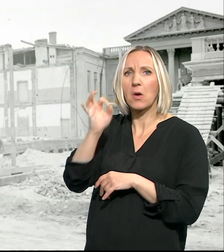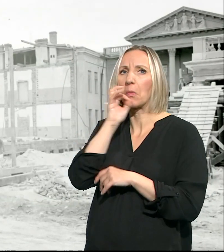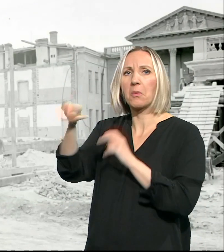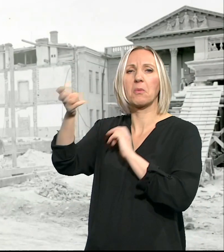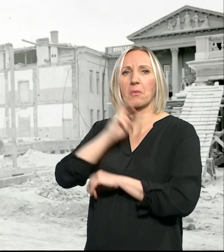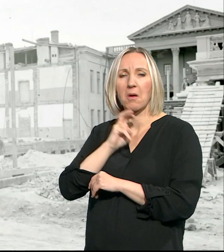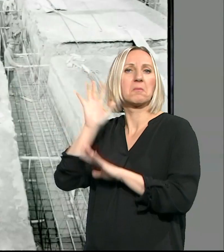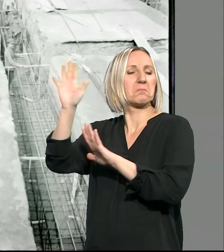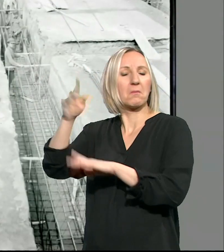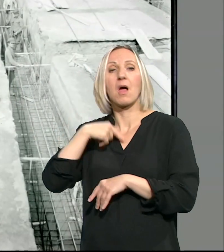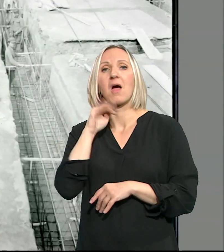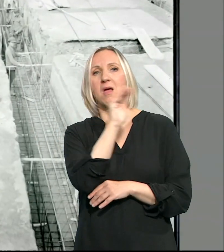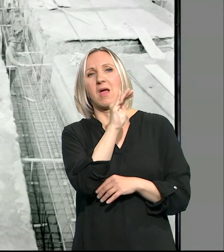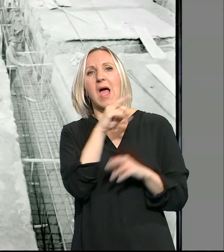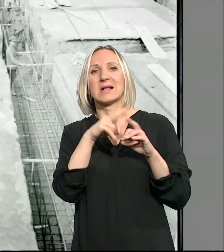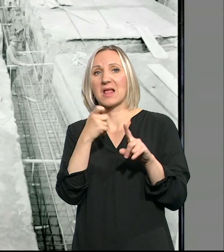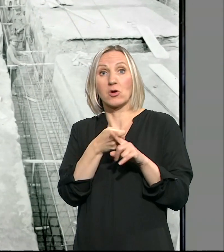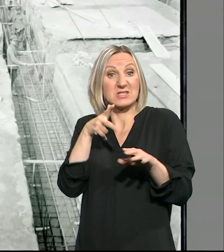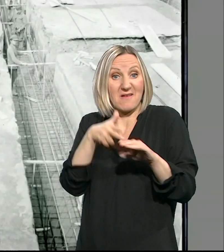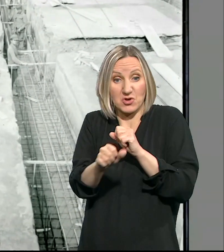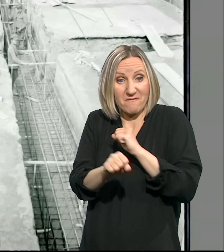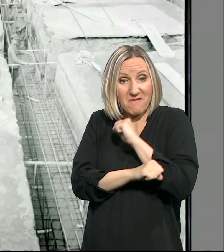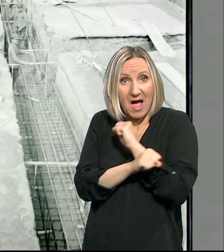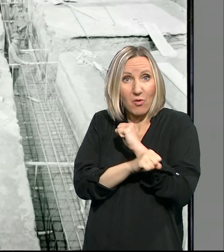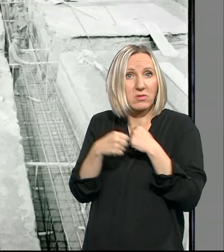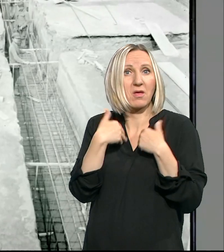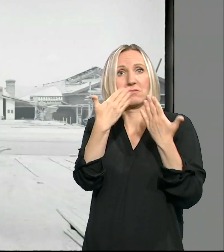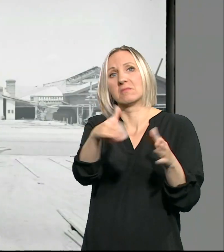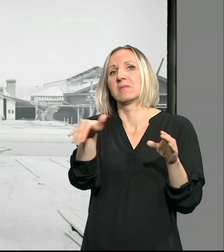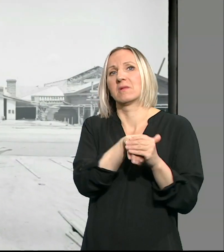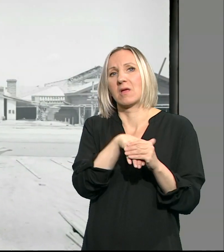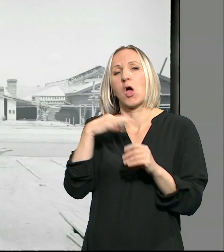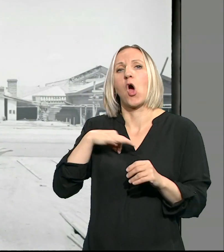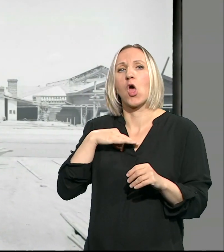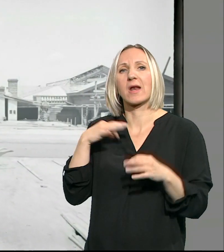Aleksandar Kostić skoro iz školske klupe dobio mesto